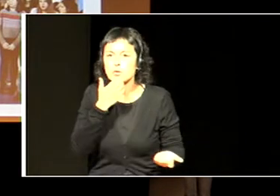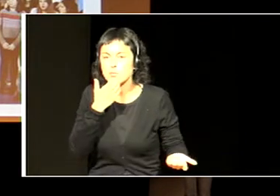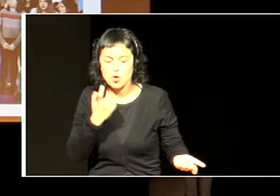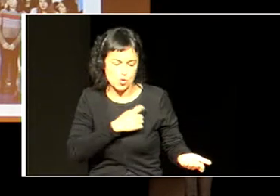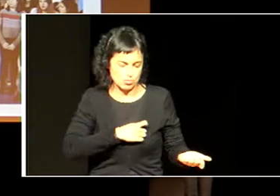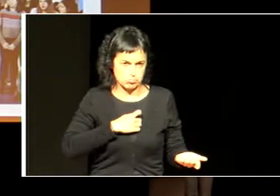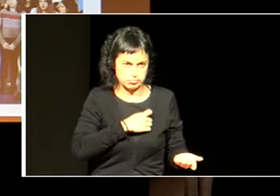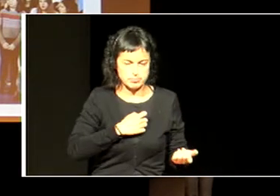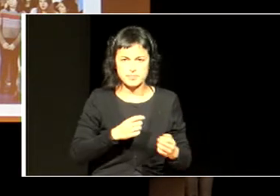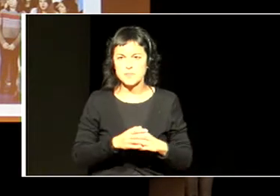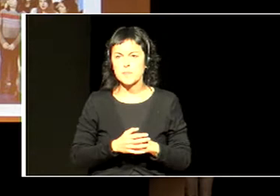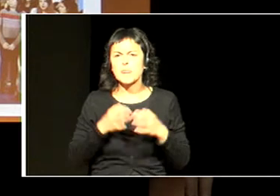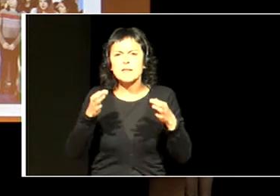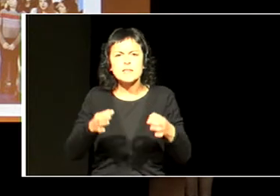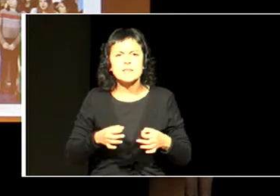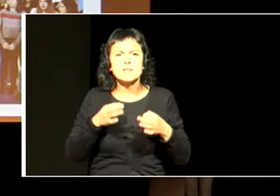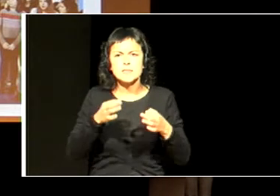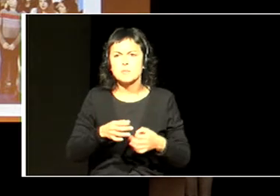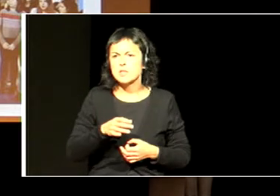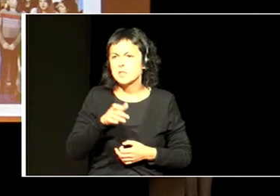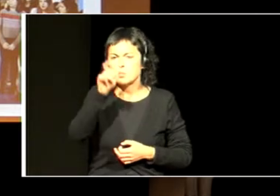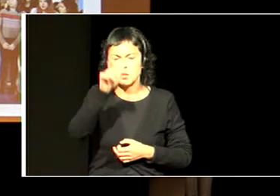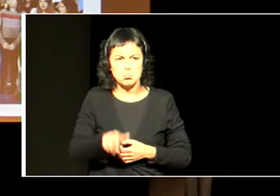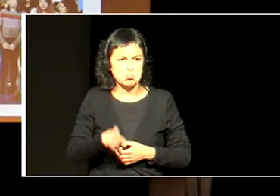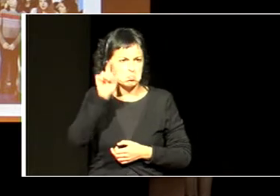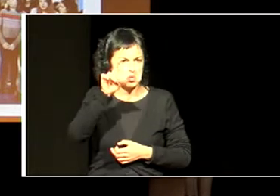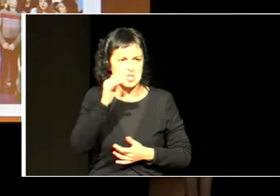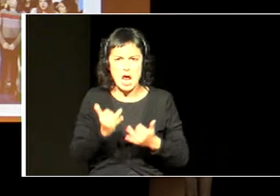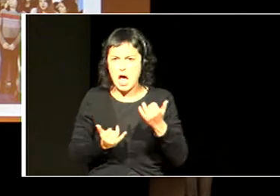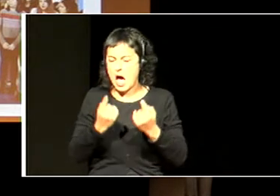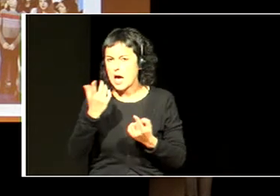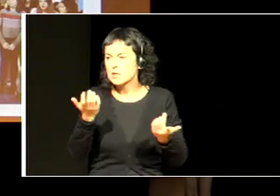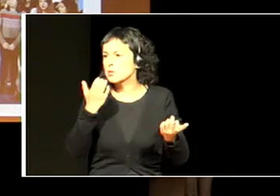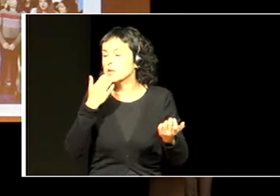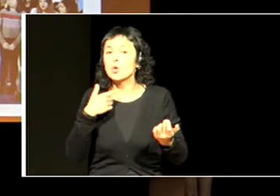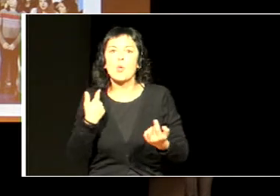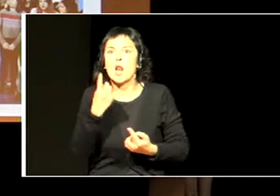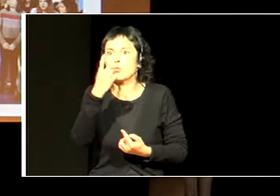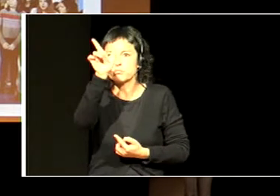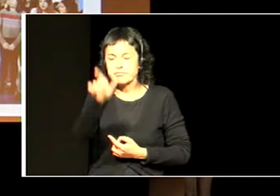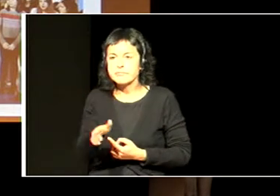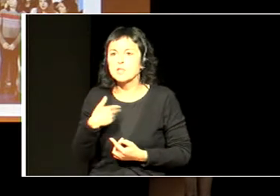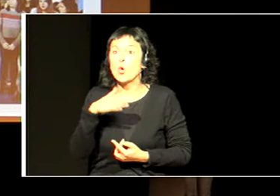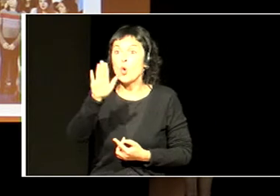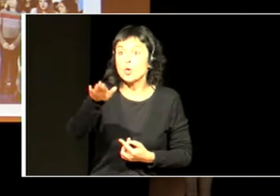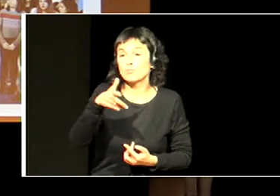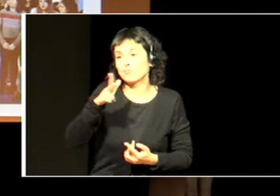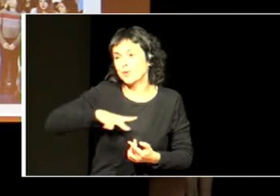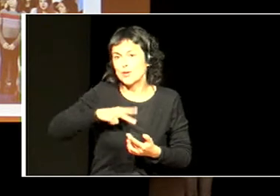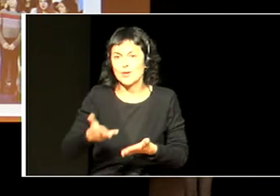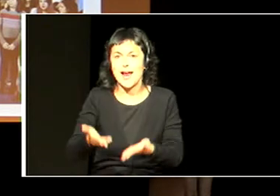daude irakasleak, edo zein irakasleen gana baldin banoa esatera mesedez lagundu, lagundu